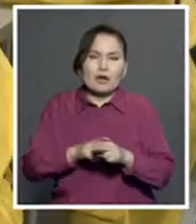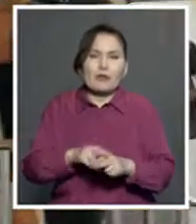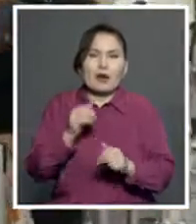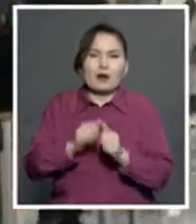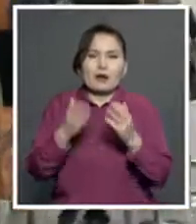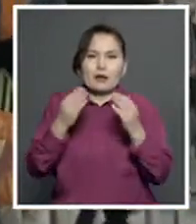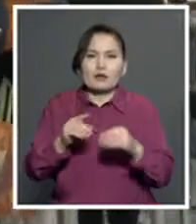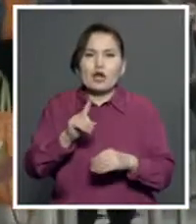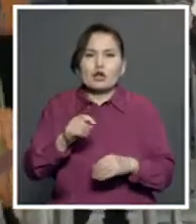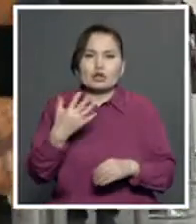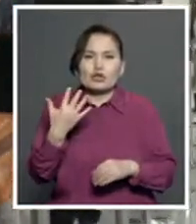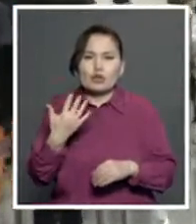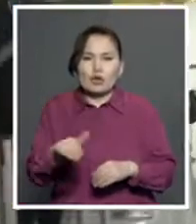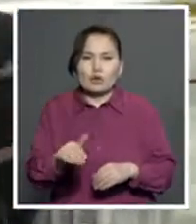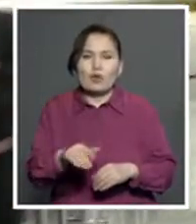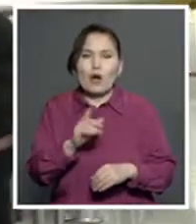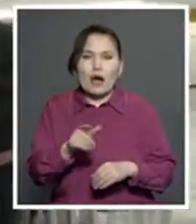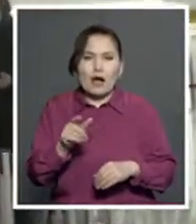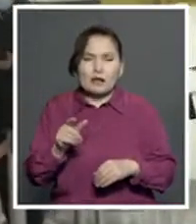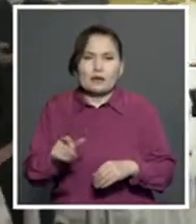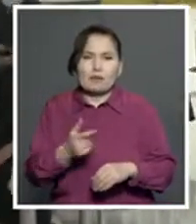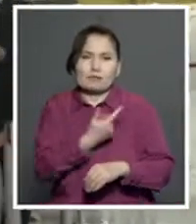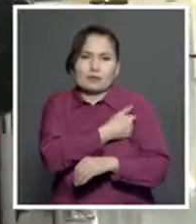тәулігіне 150 адам карантинге жабылып жатыр.